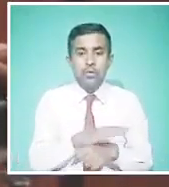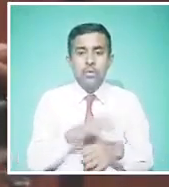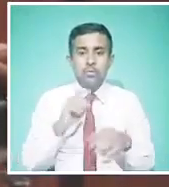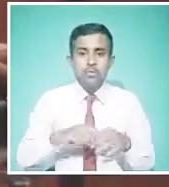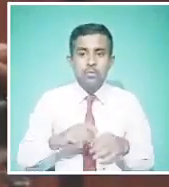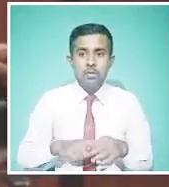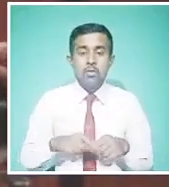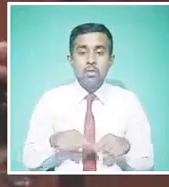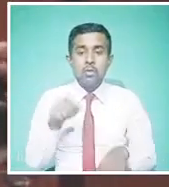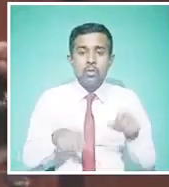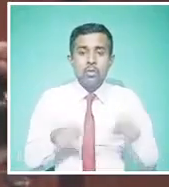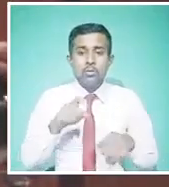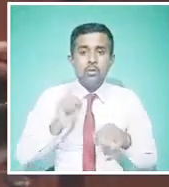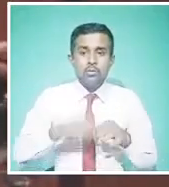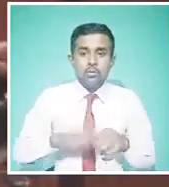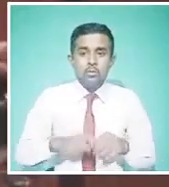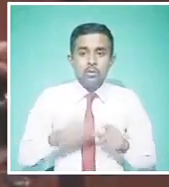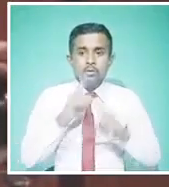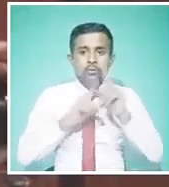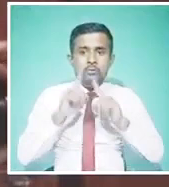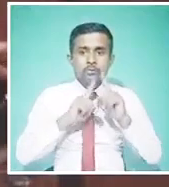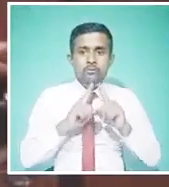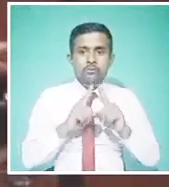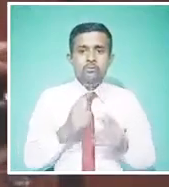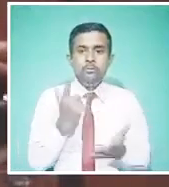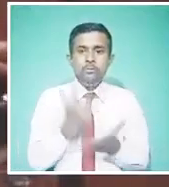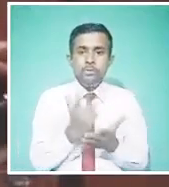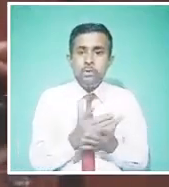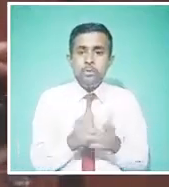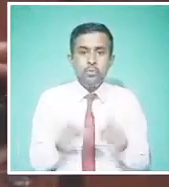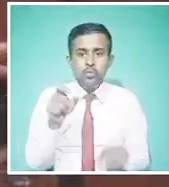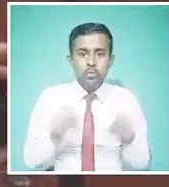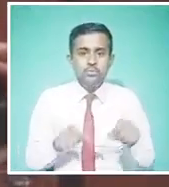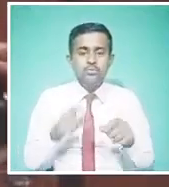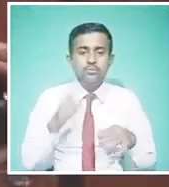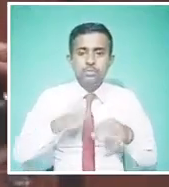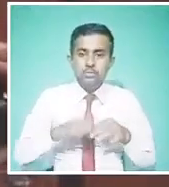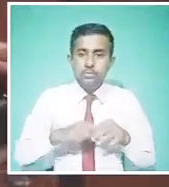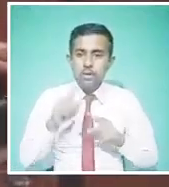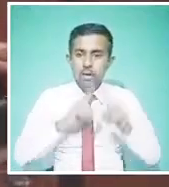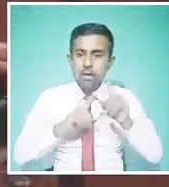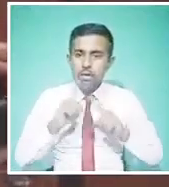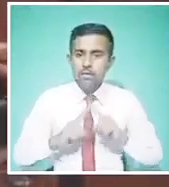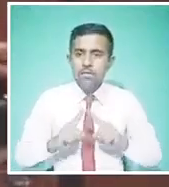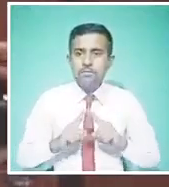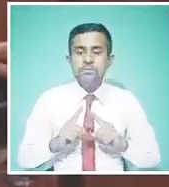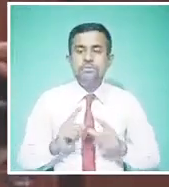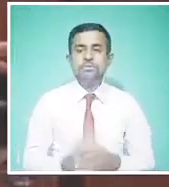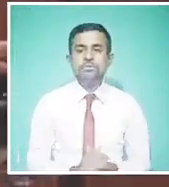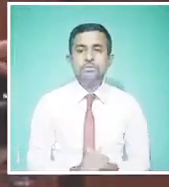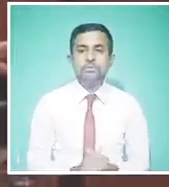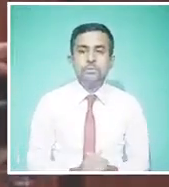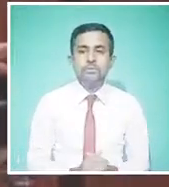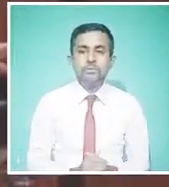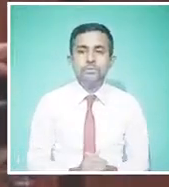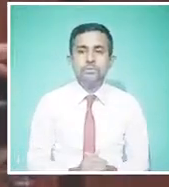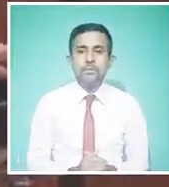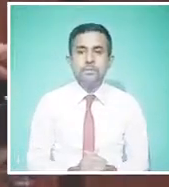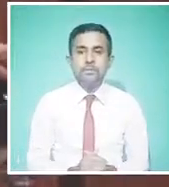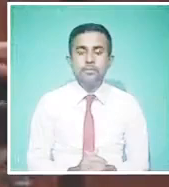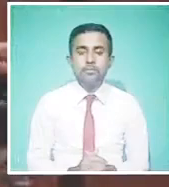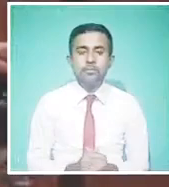அல்லது மீனவர்களுடைய பிரச்சனைகளை பேசுவதற்கு அங்கே மாவட்ட அரசாங்க அதிபர்களாலோ, மாவட்ட